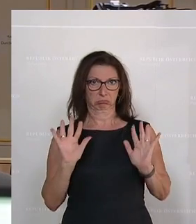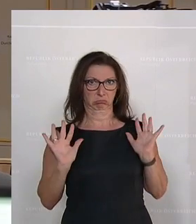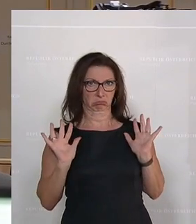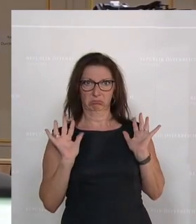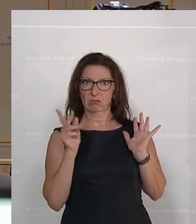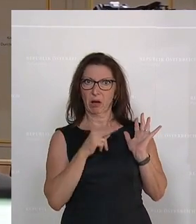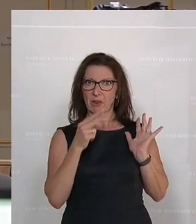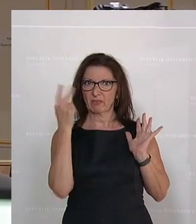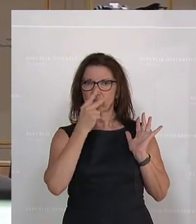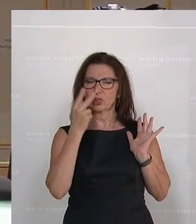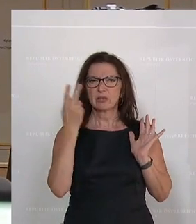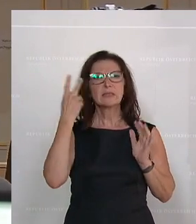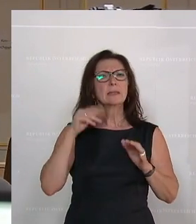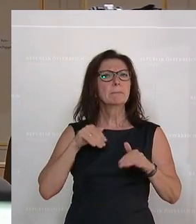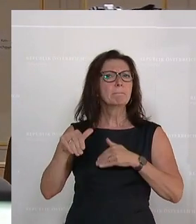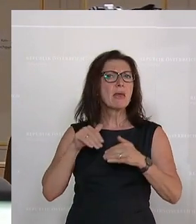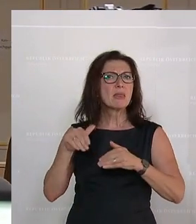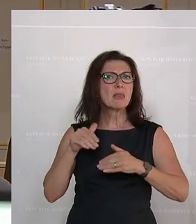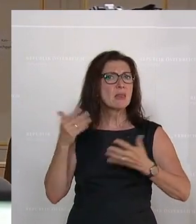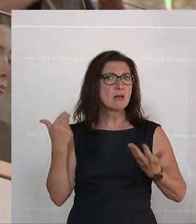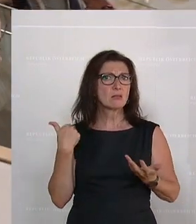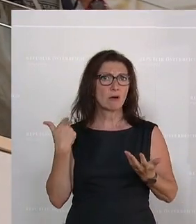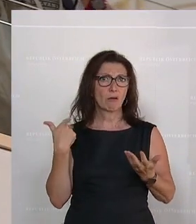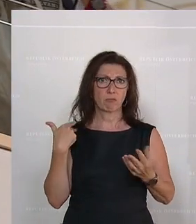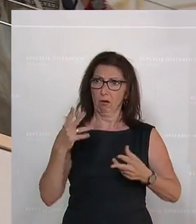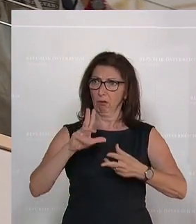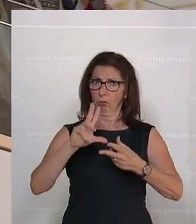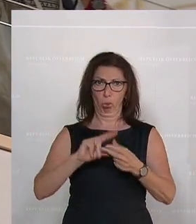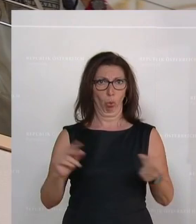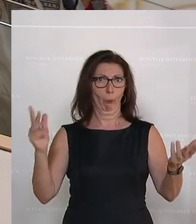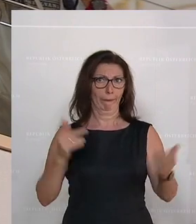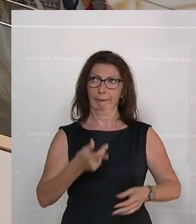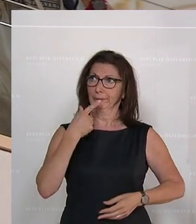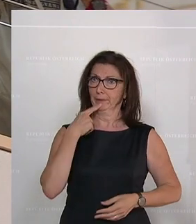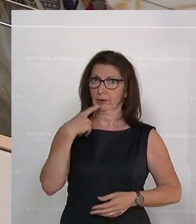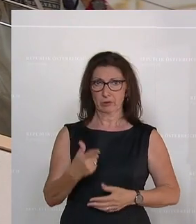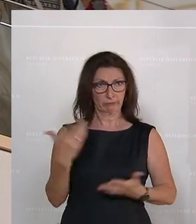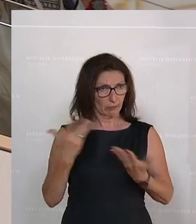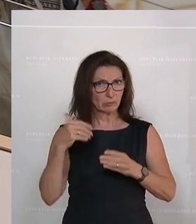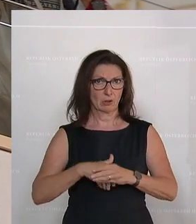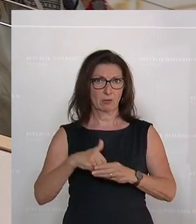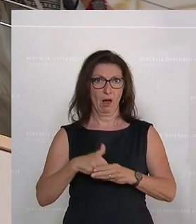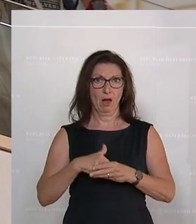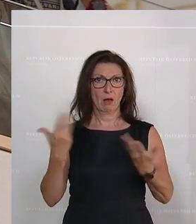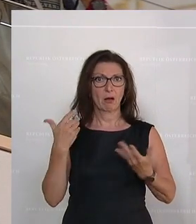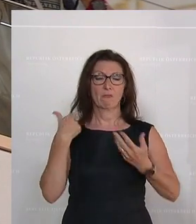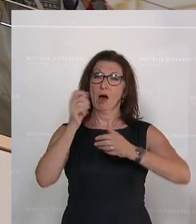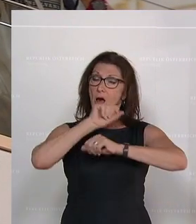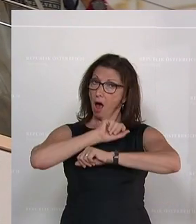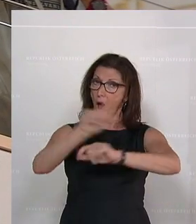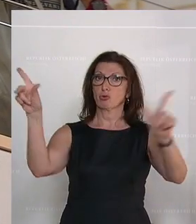der minister hat das ja finde ich es ganz trocken runter gesagt was sache ist es hat eine ausschreibung gegeben